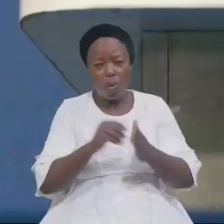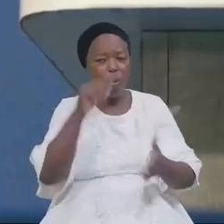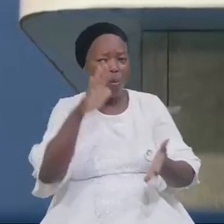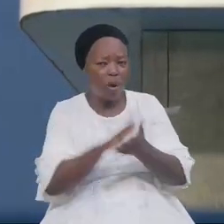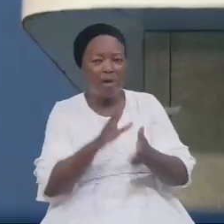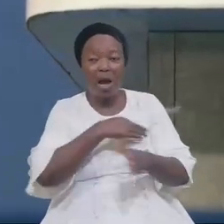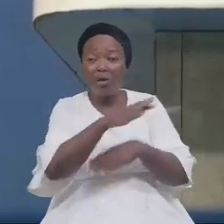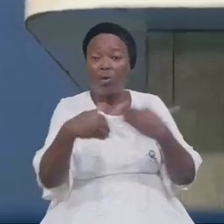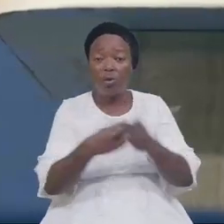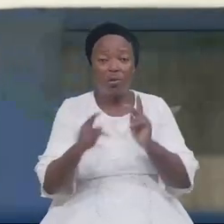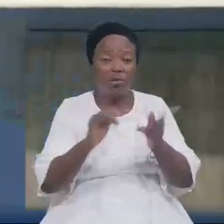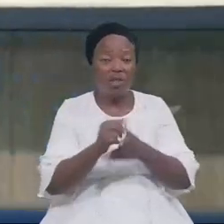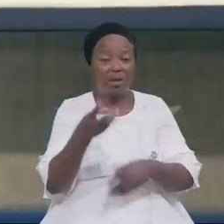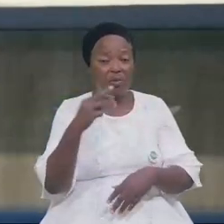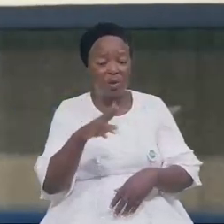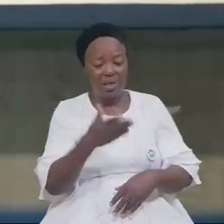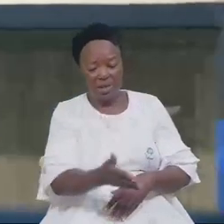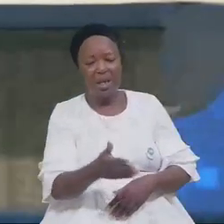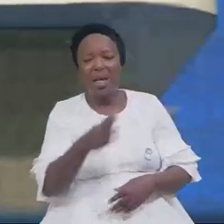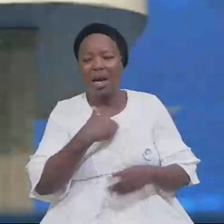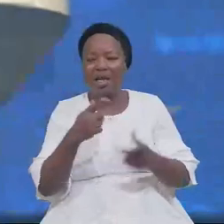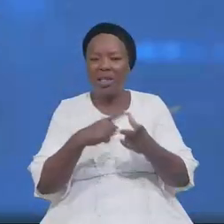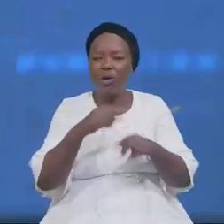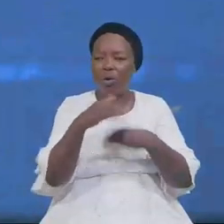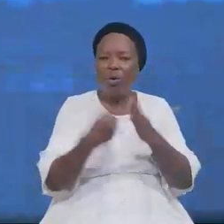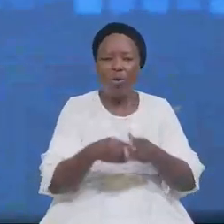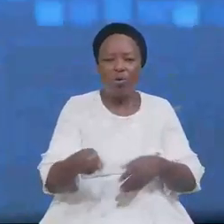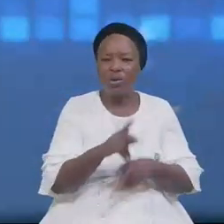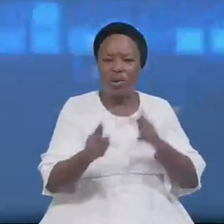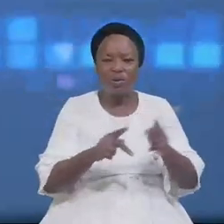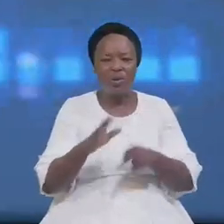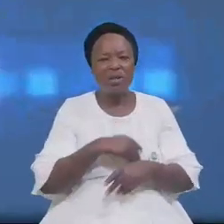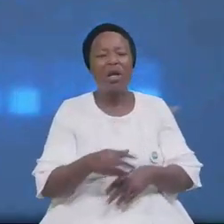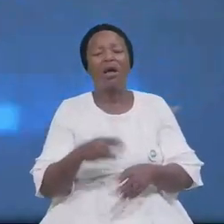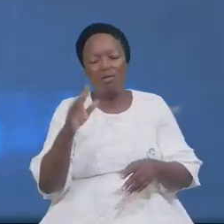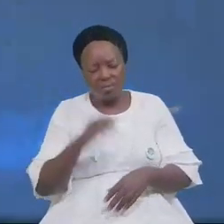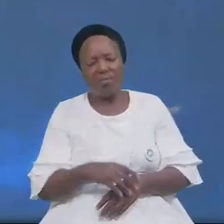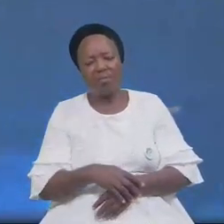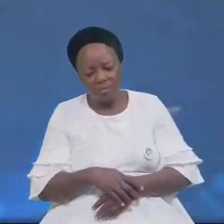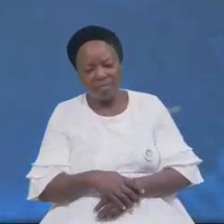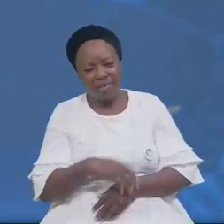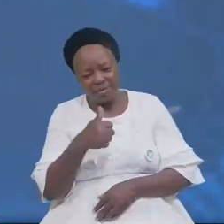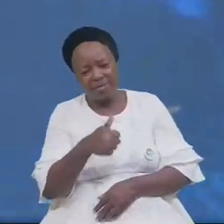Il a dit devant Paul et devant sa femme et les gens qui étaient là, les gens secouent la tête.